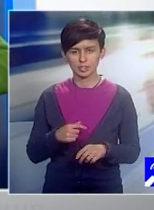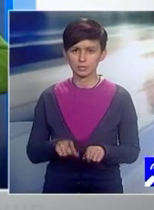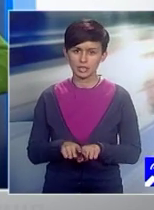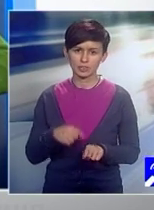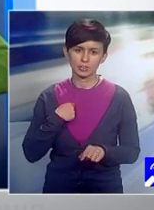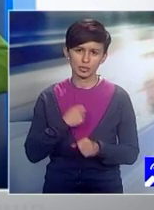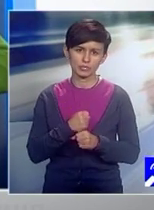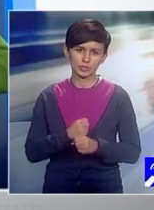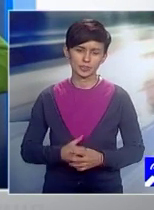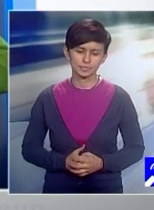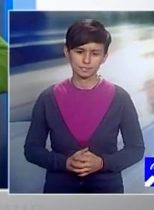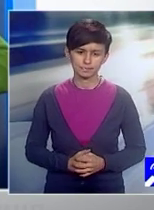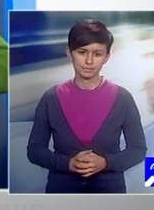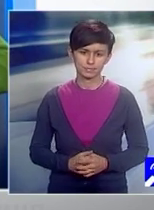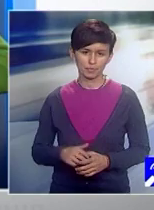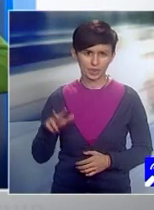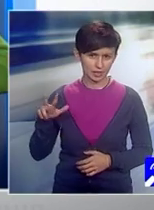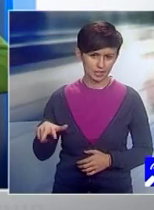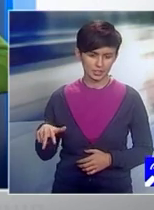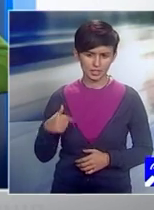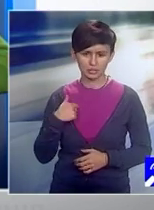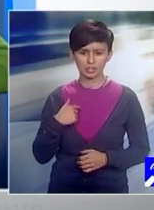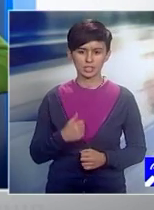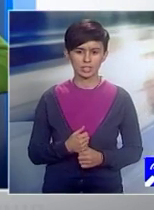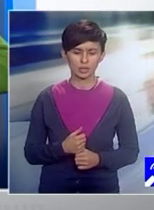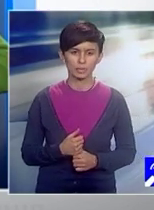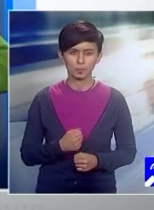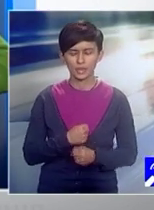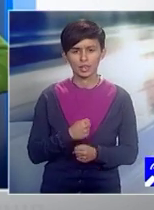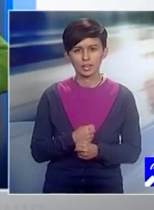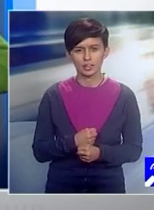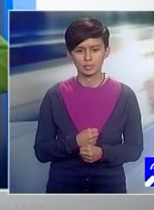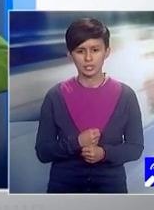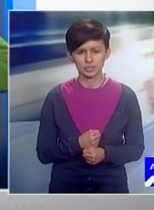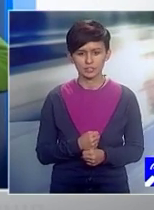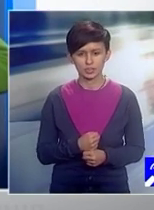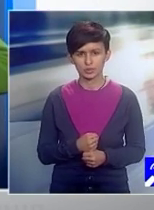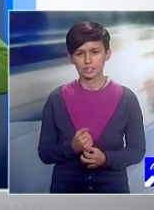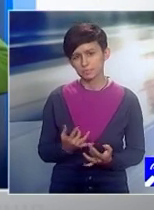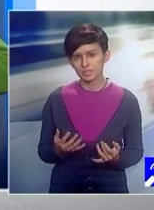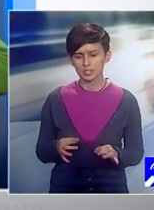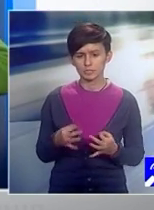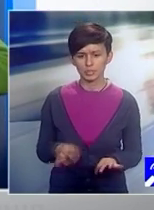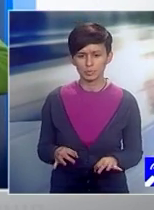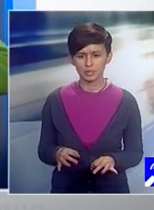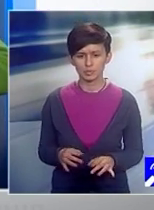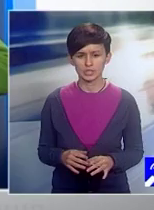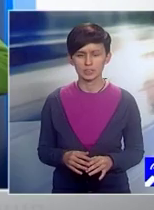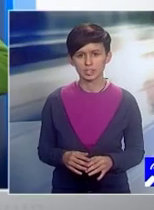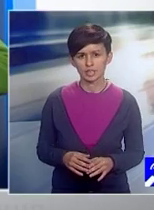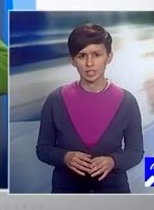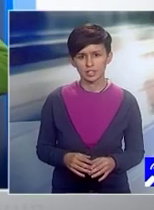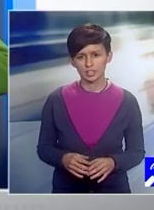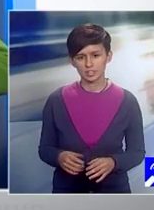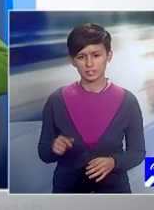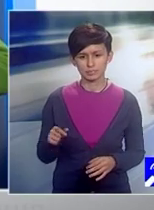eu. Și atunci cele 3 luni, ce am făcut? Am făcut ce au făcut atâta cât mi-au permis atunci și m-au lăsat în primul rând câteva